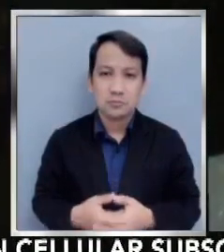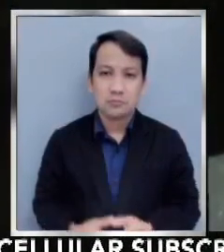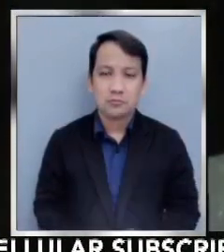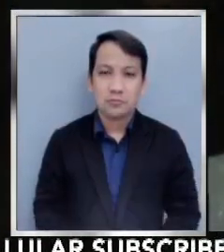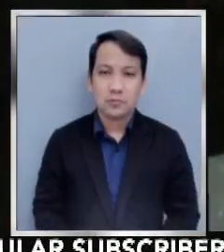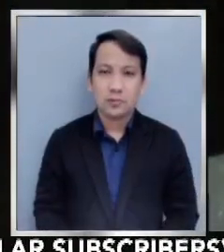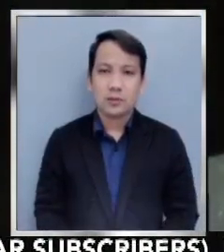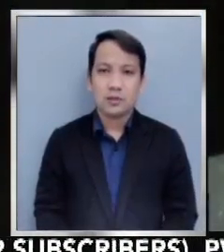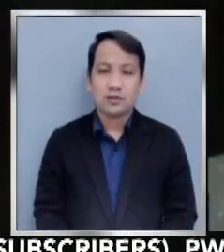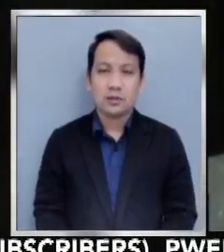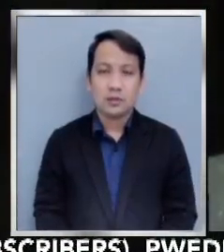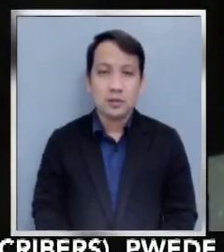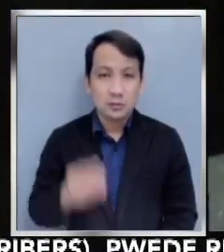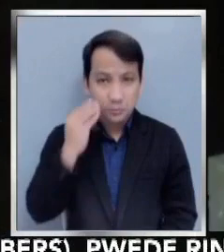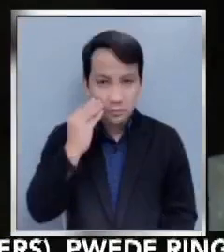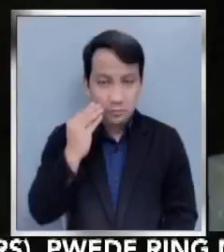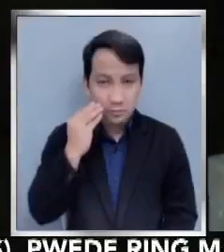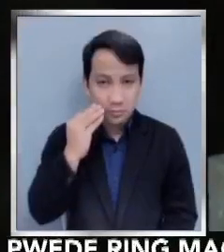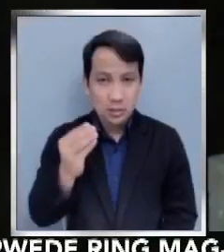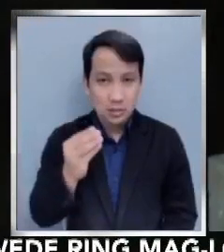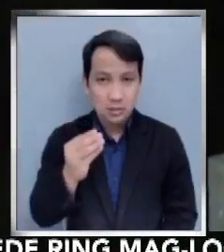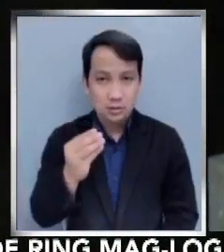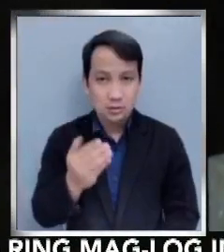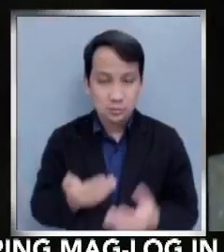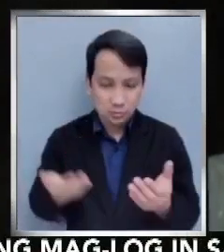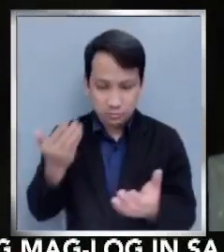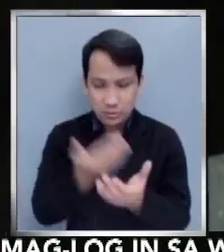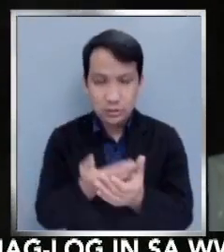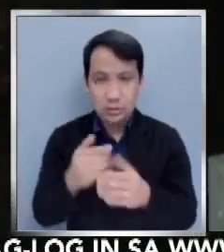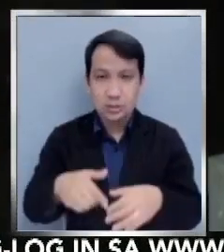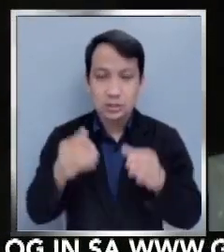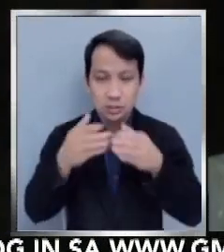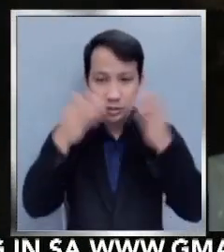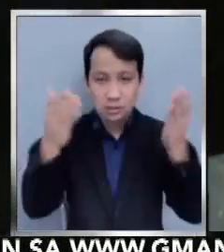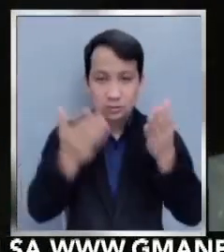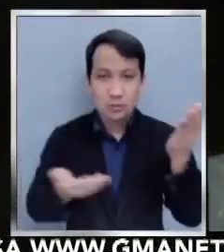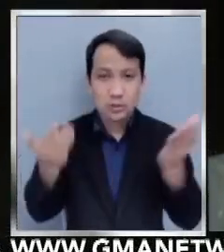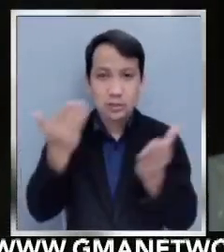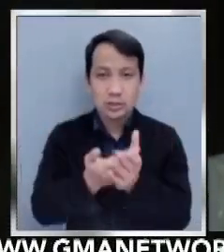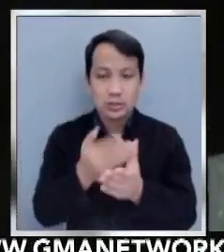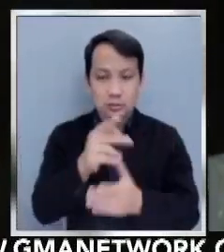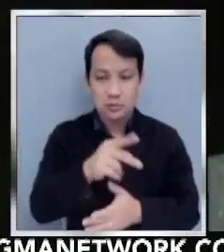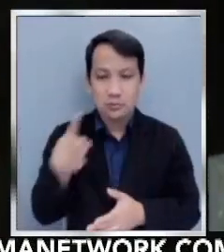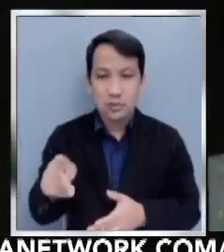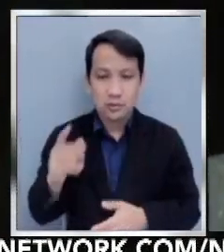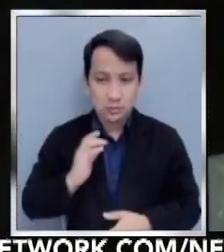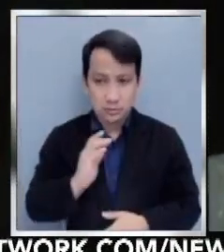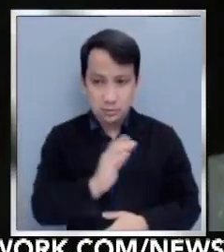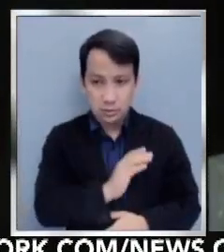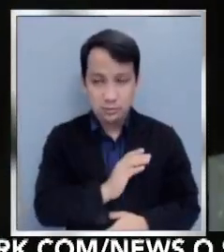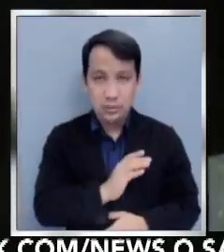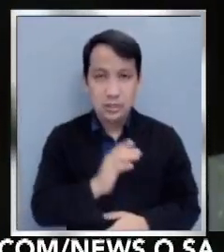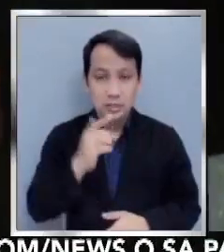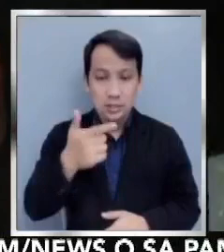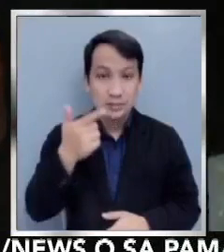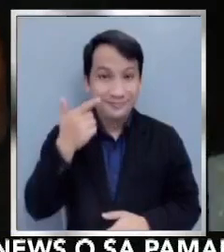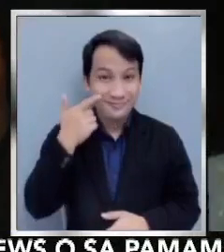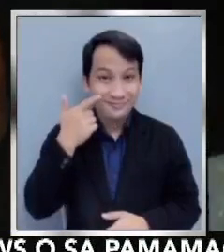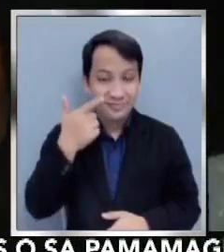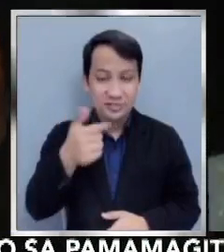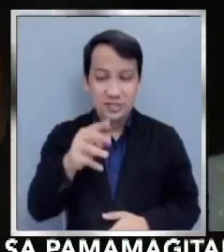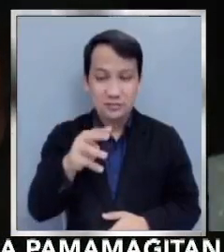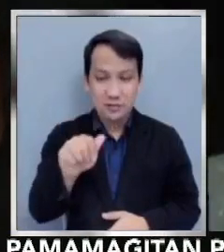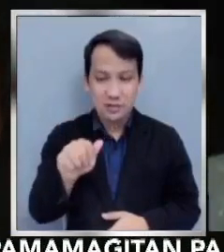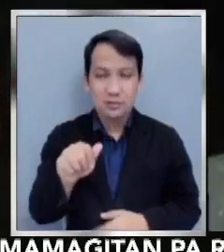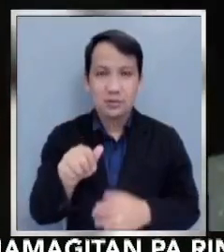Mel, dumating din sa selebrasyon si dating Pangulo at ngayon Pampanga Congresswoman Gloria Macapagal Arroyo. At yan muna